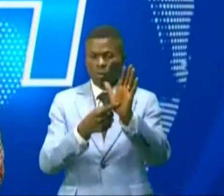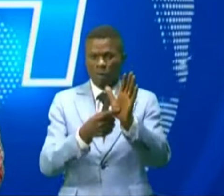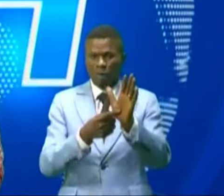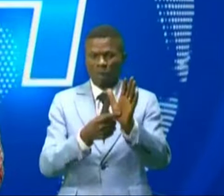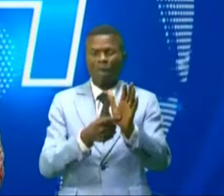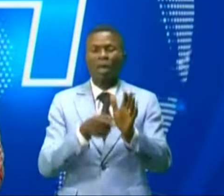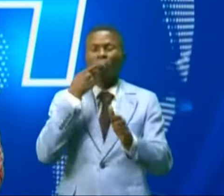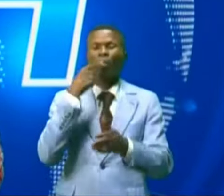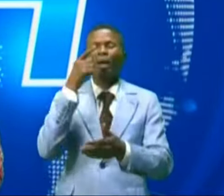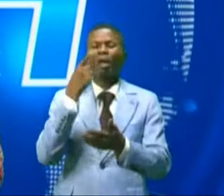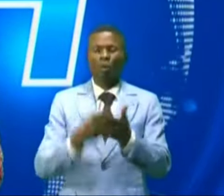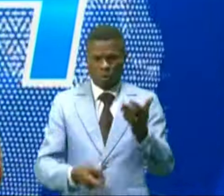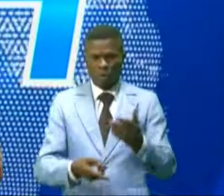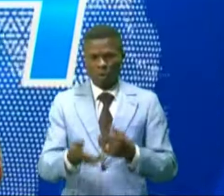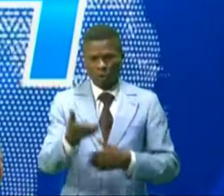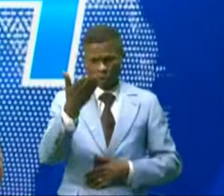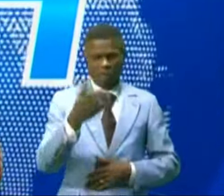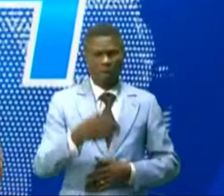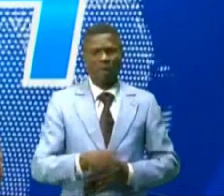le secrétaire général de ce parti.